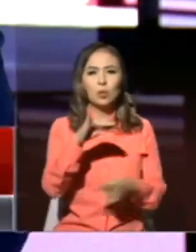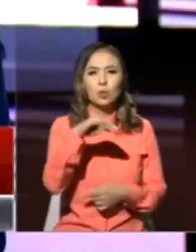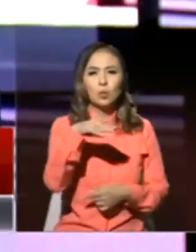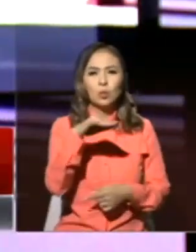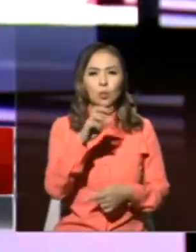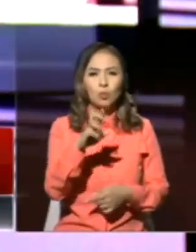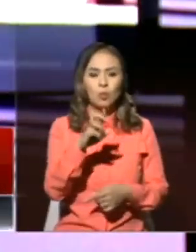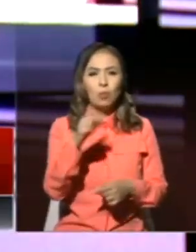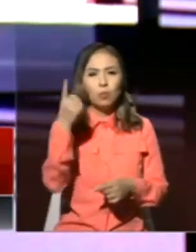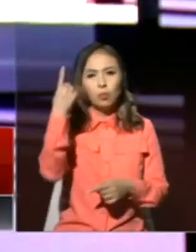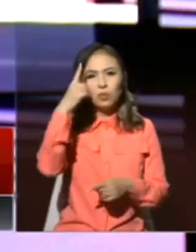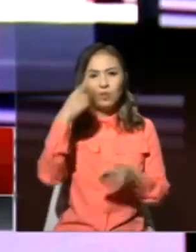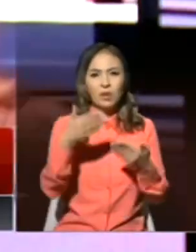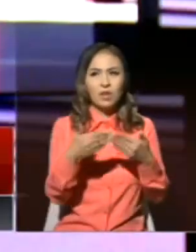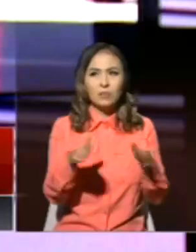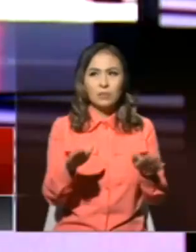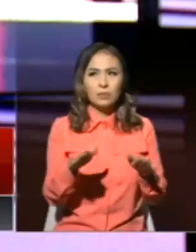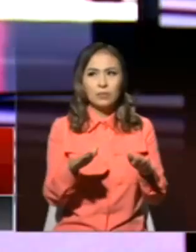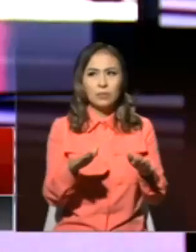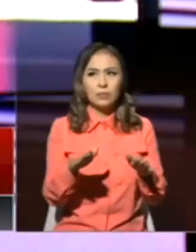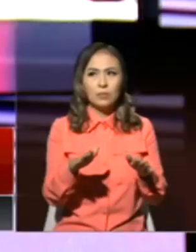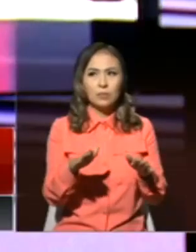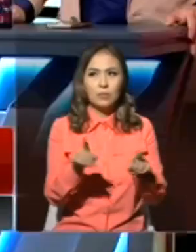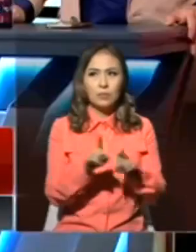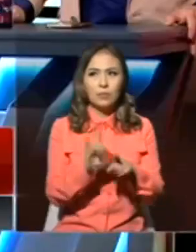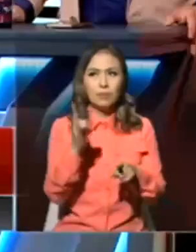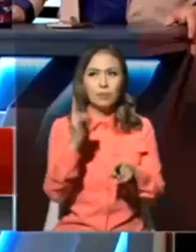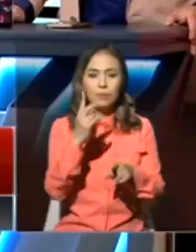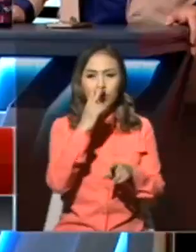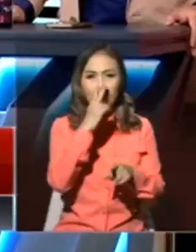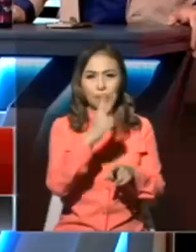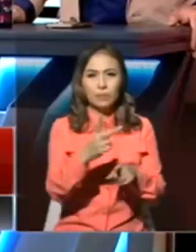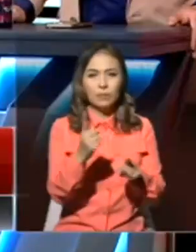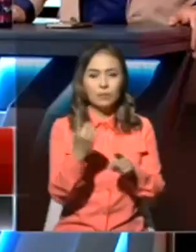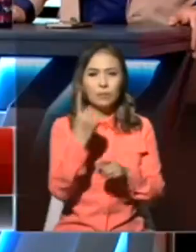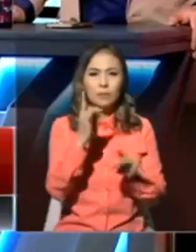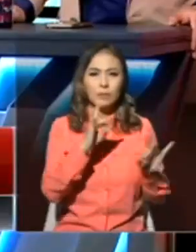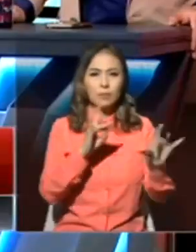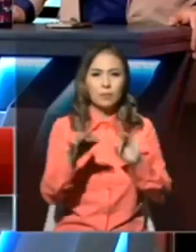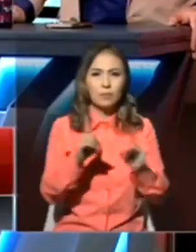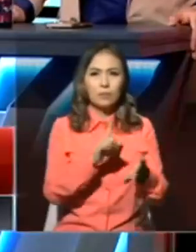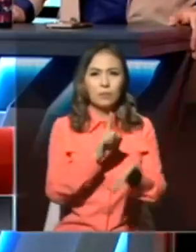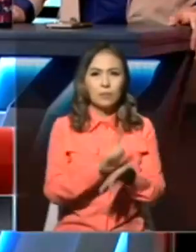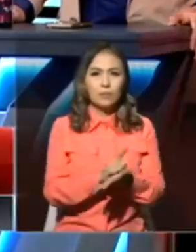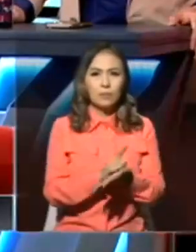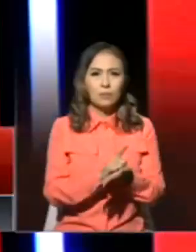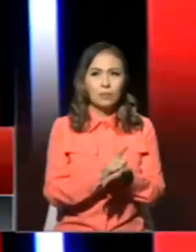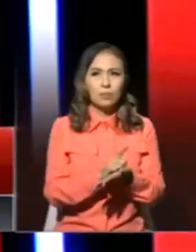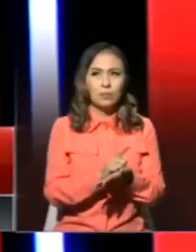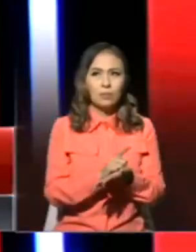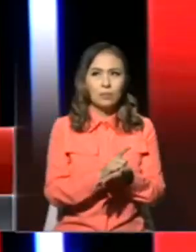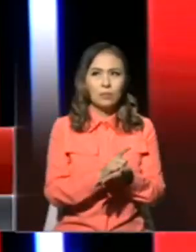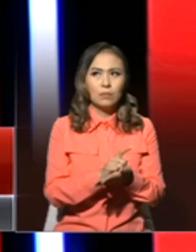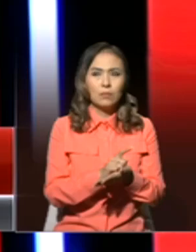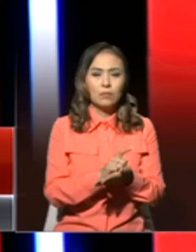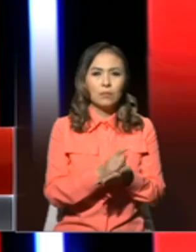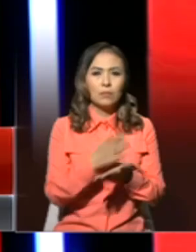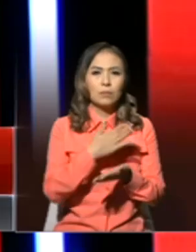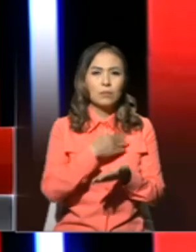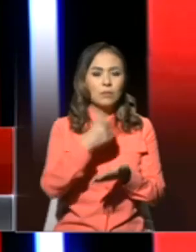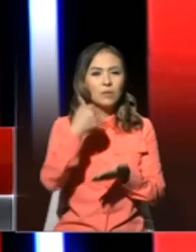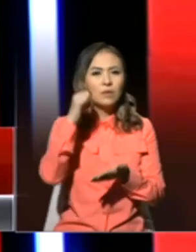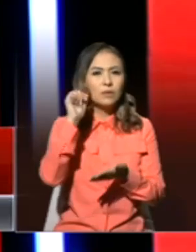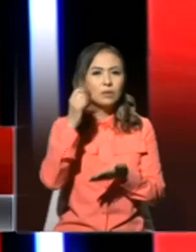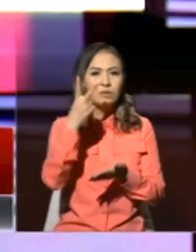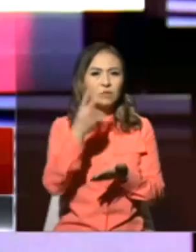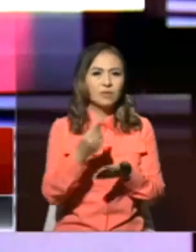бір мультфильм ашып берсеңіз, кішкентай баланы көретін бірінші рекламасы осы. Мен кеше